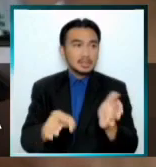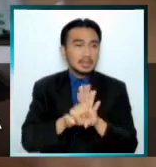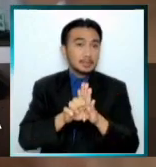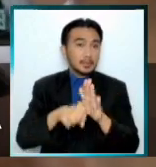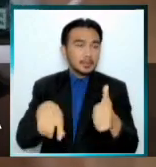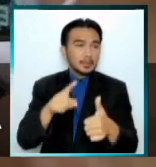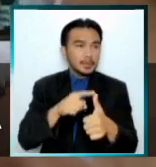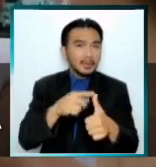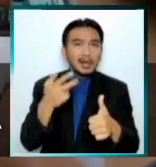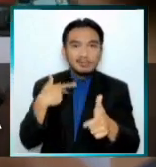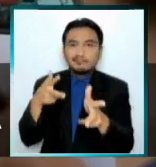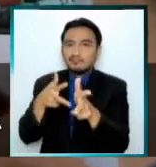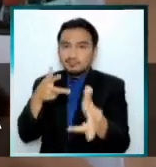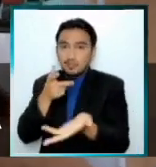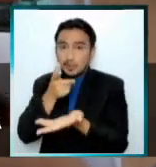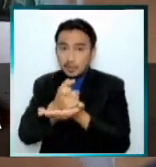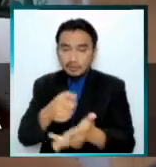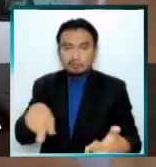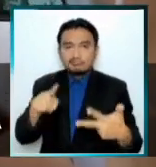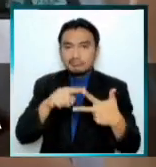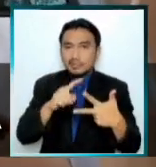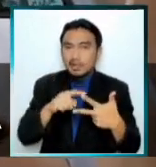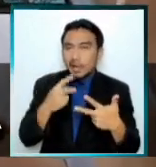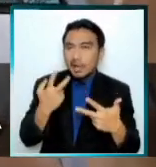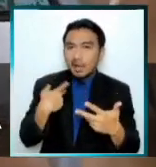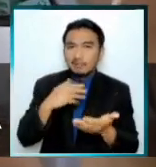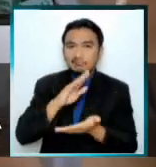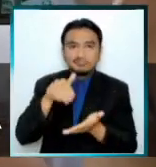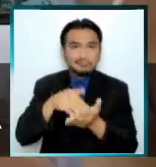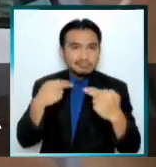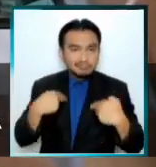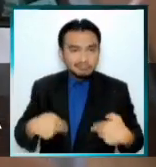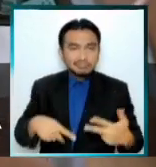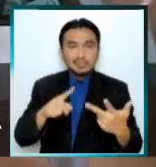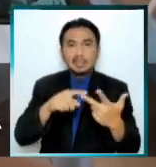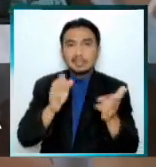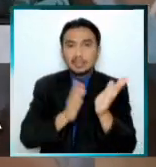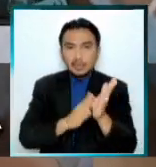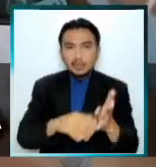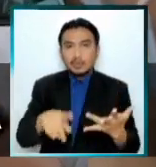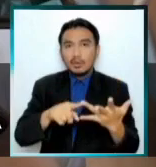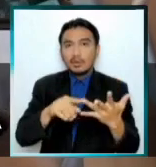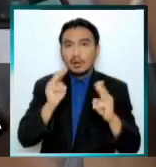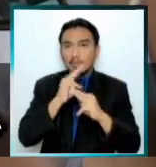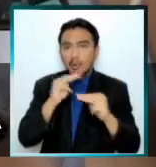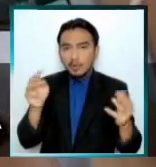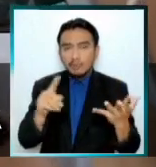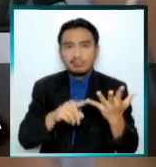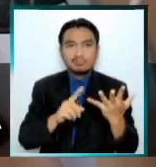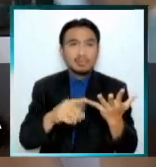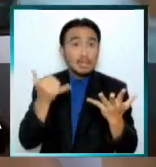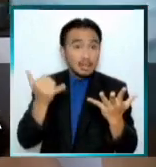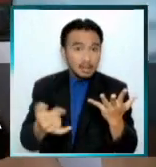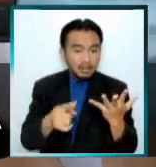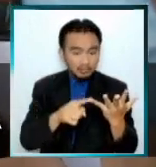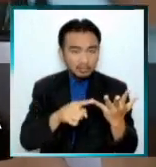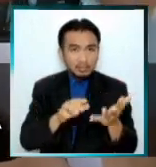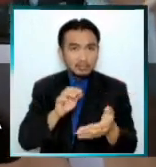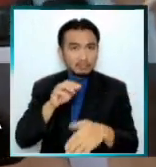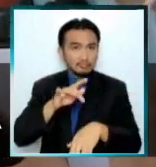nagda-drive-thru, merong sa health center, merong sa school, merong sa mall. Ngayon, pharmacy